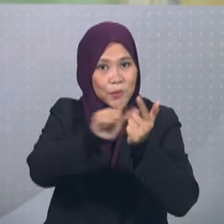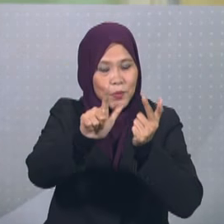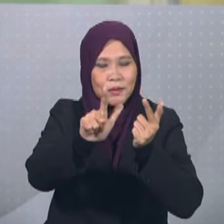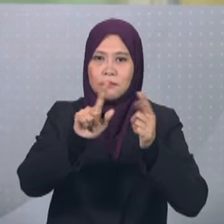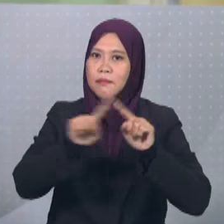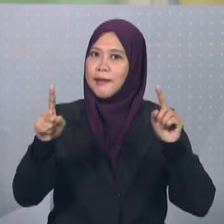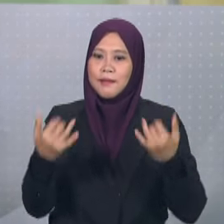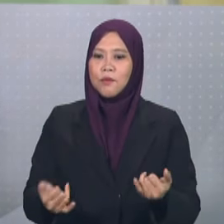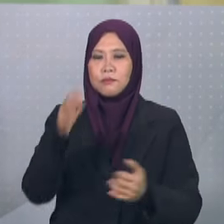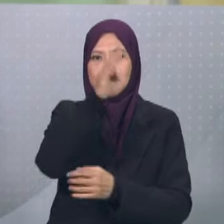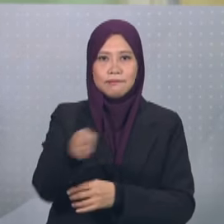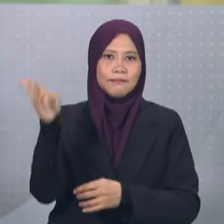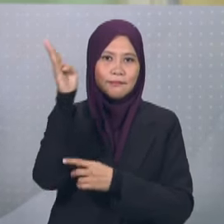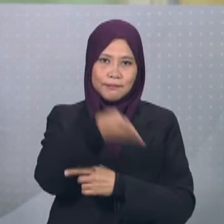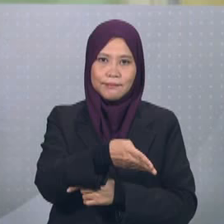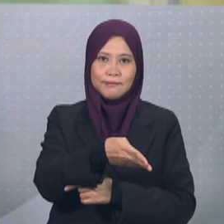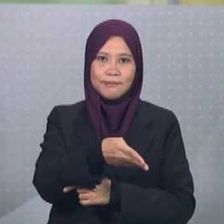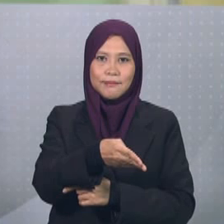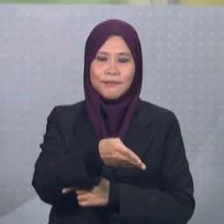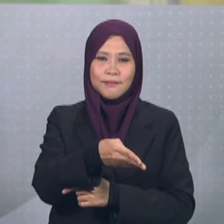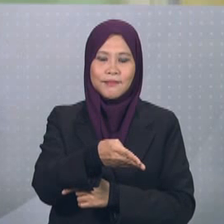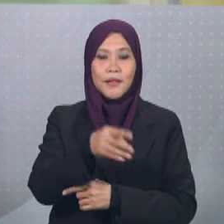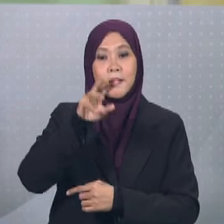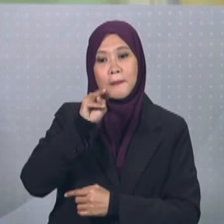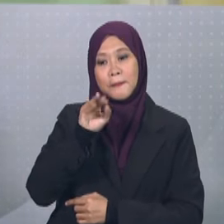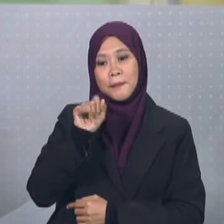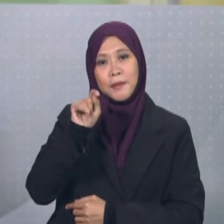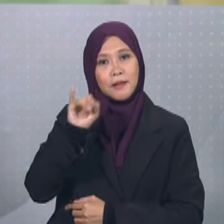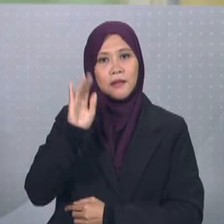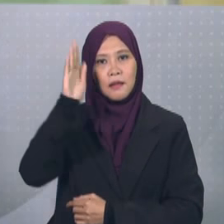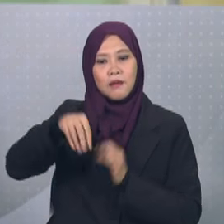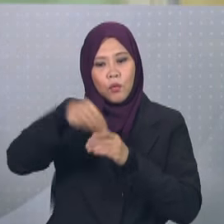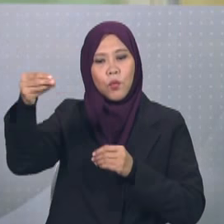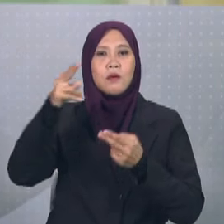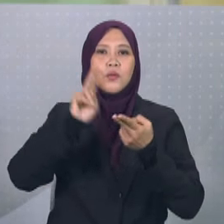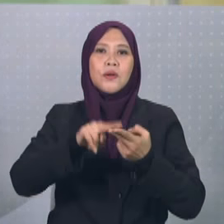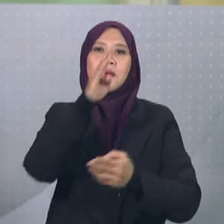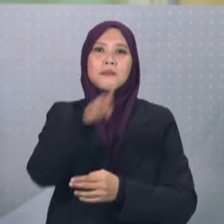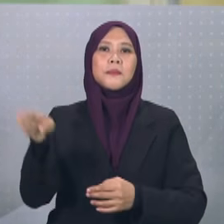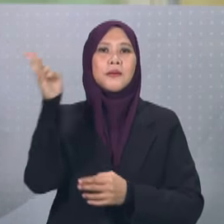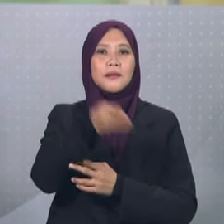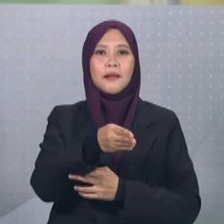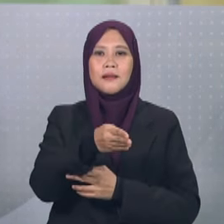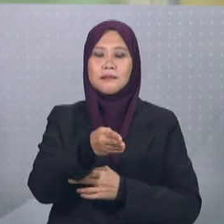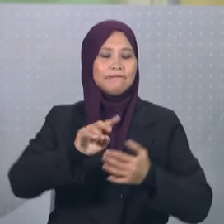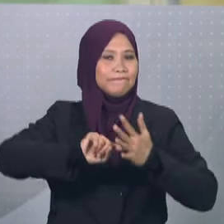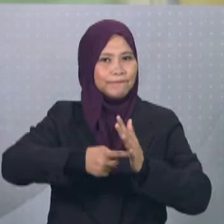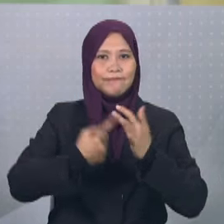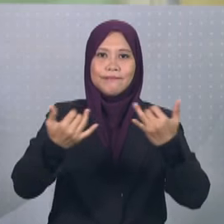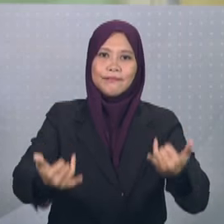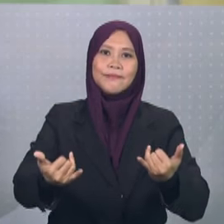terbatal ataupun dibatalkan. Pihak MITI akan mengeluarkan surat pembatalan serta